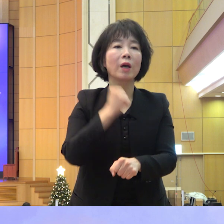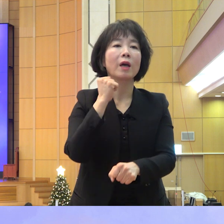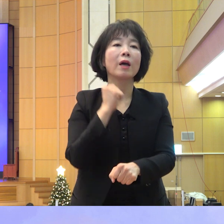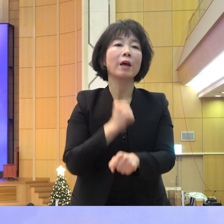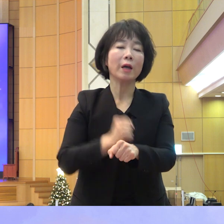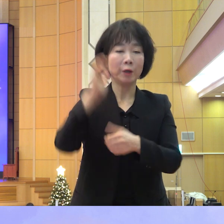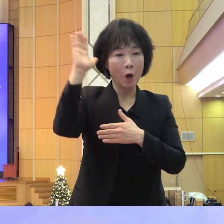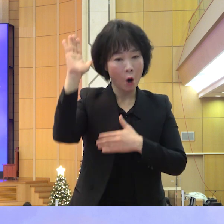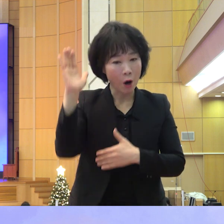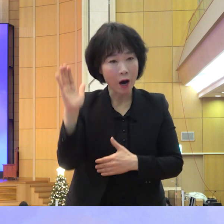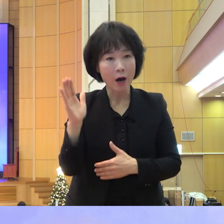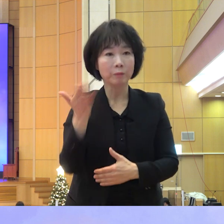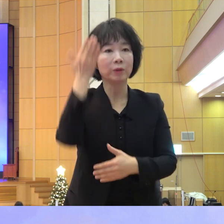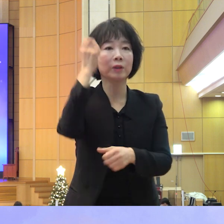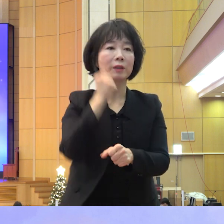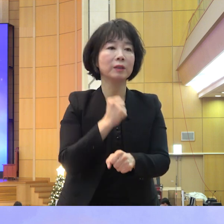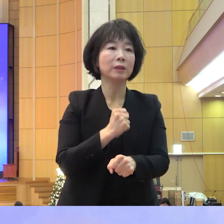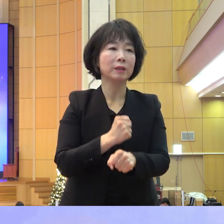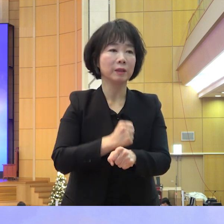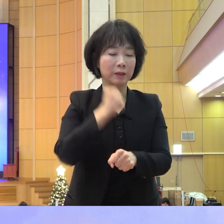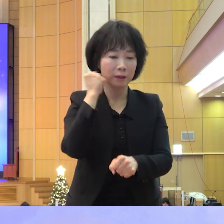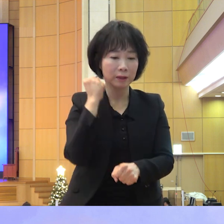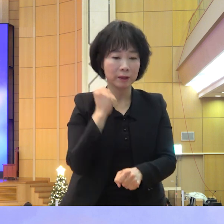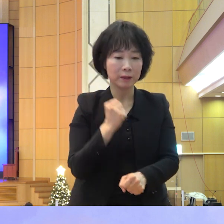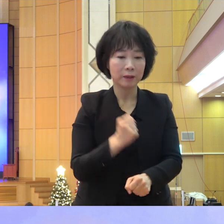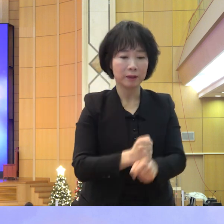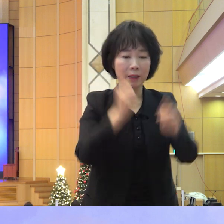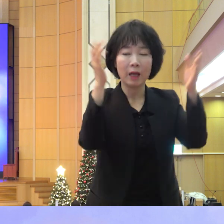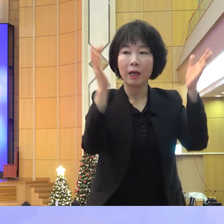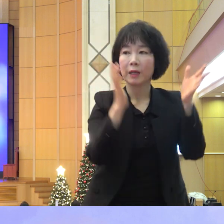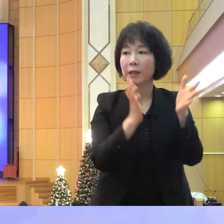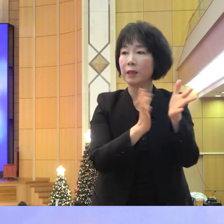깨끗하게 되려 함은